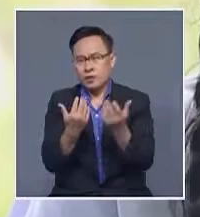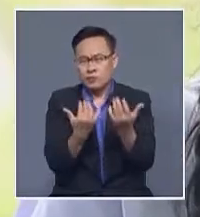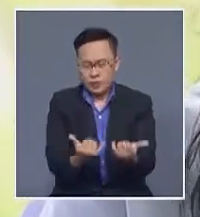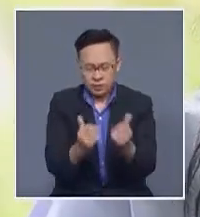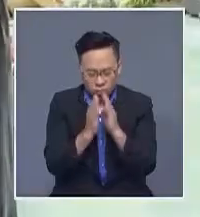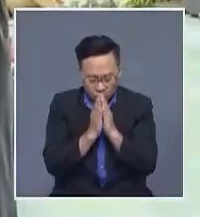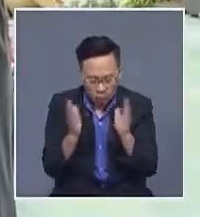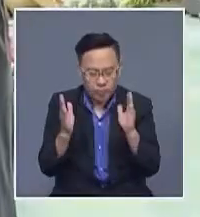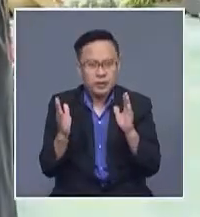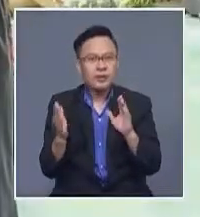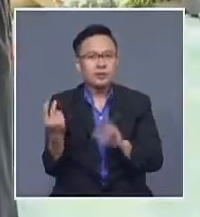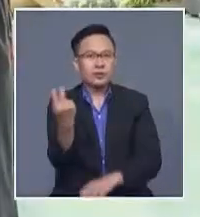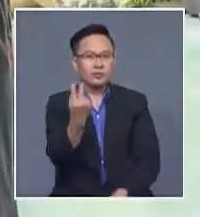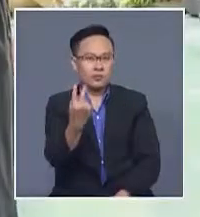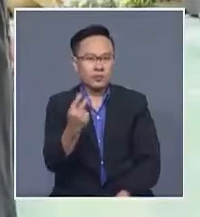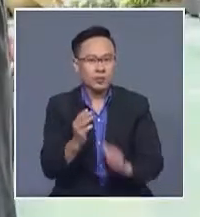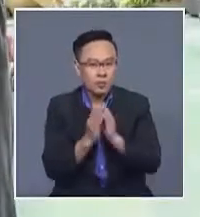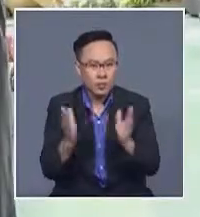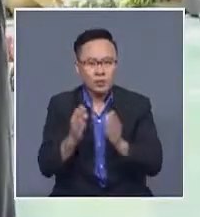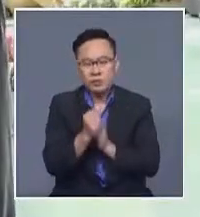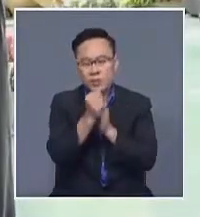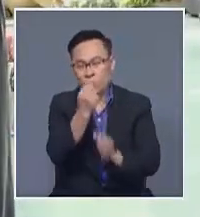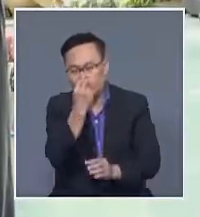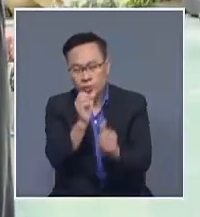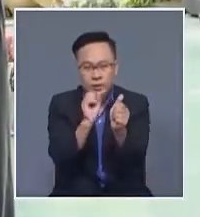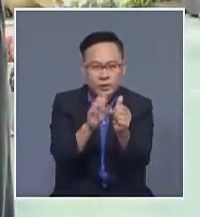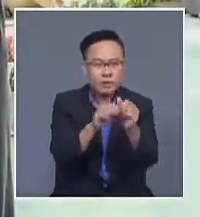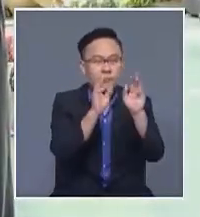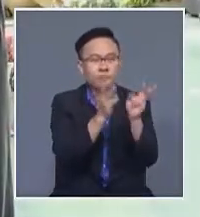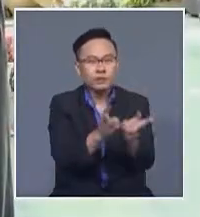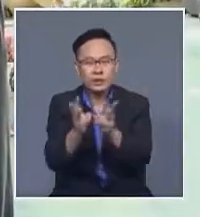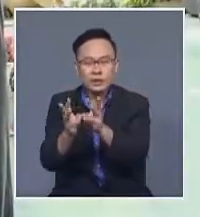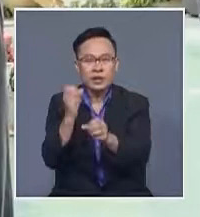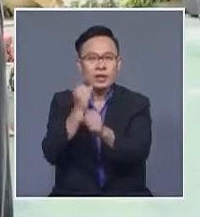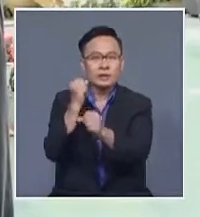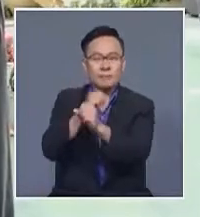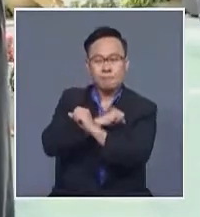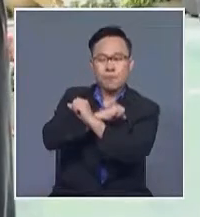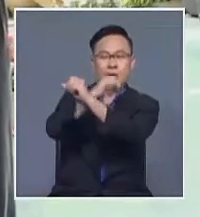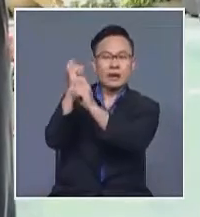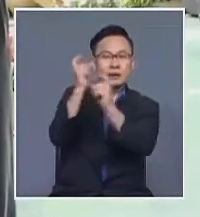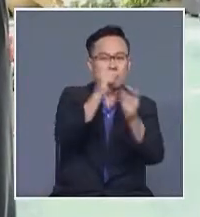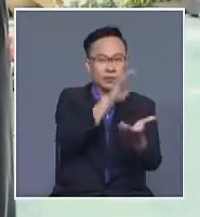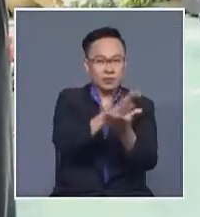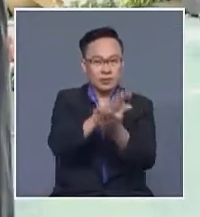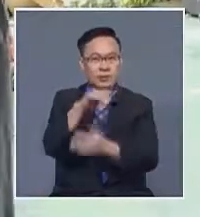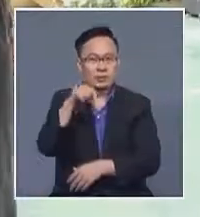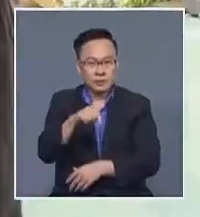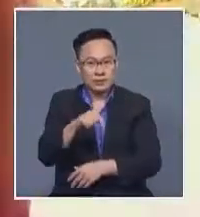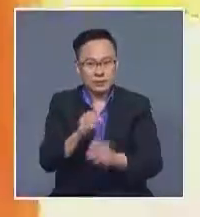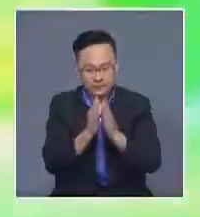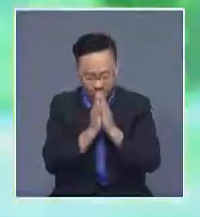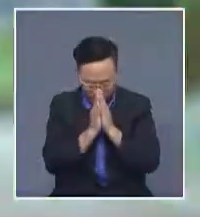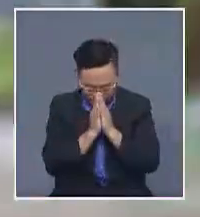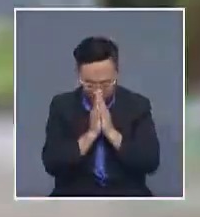บคุณพี่นาดาและพี่สวนมากเลยนะคะที่พามาชมและแนะนำเกี่ยวกับการสร้างความปลอดภัยให้เกิดขึ้นภายในสถานศึกษาขอบคุณมากเลยค่ะ